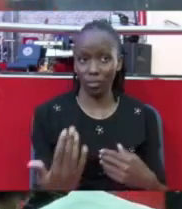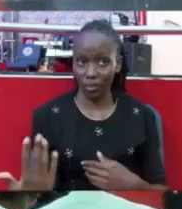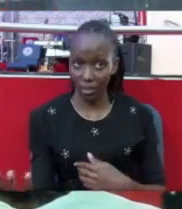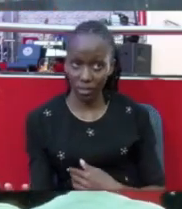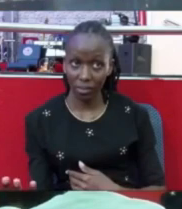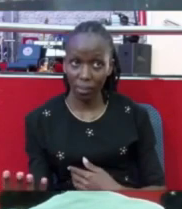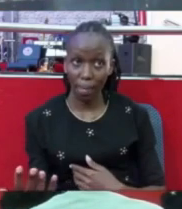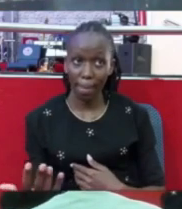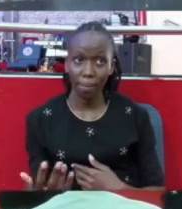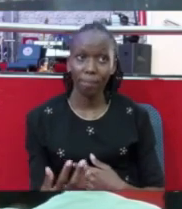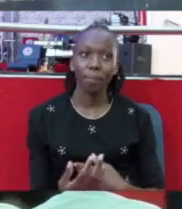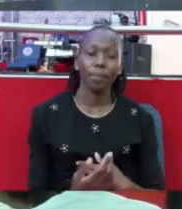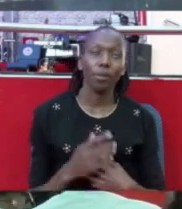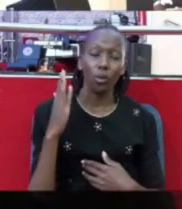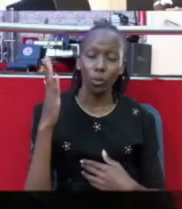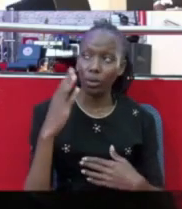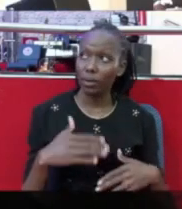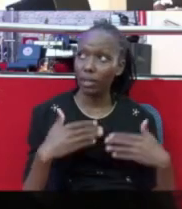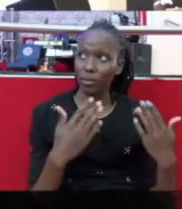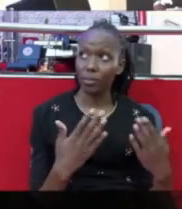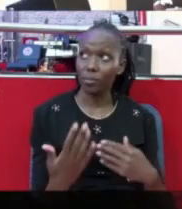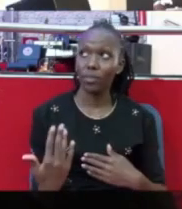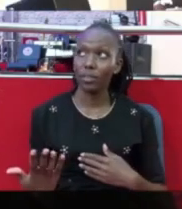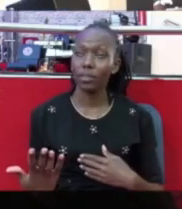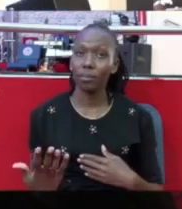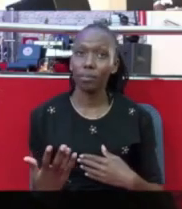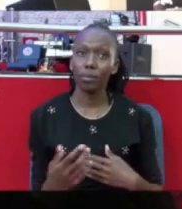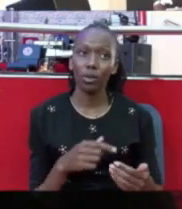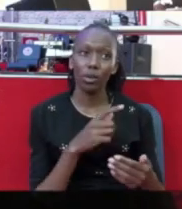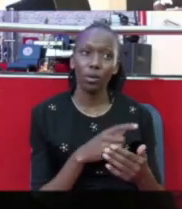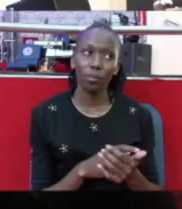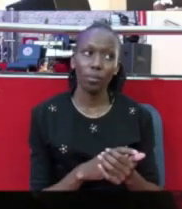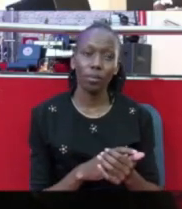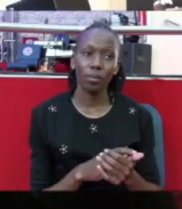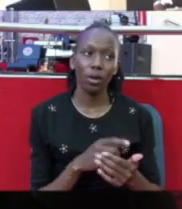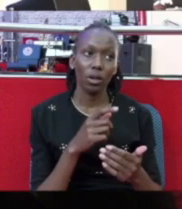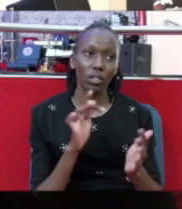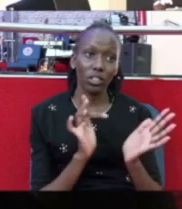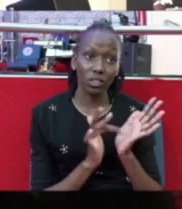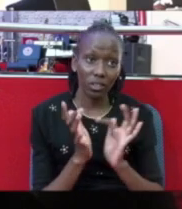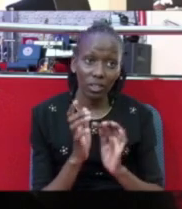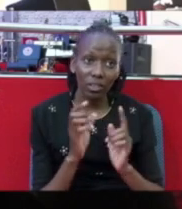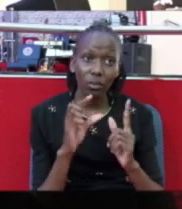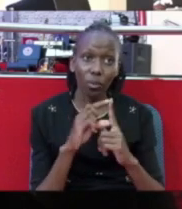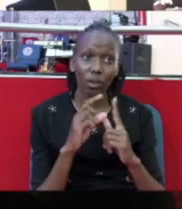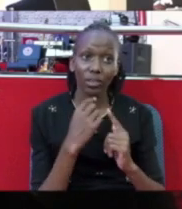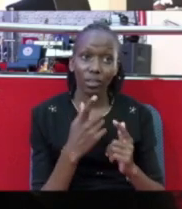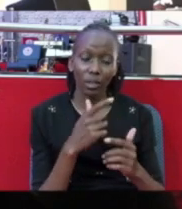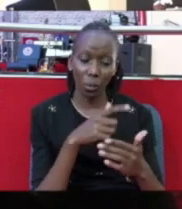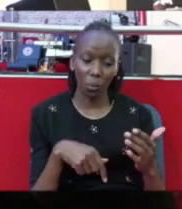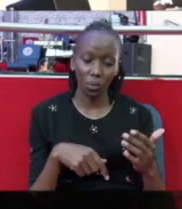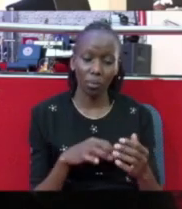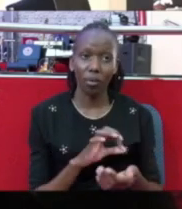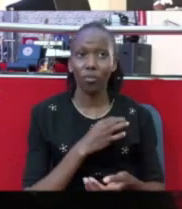them things, substance. Alikuwa anawapa vitu. And what does the Bible say faith is? Na Biblia inamaanisha nini kuhusu imani? The